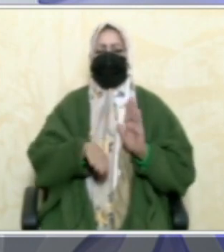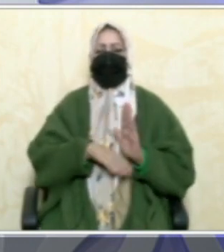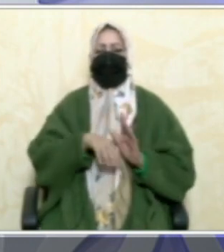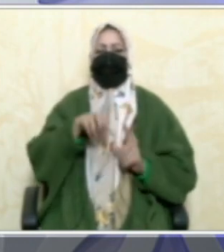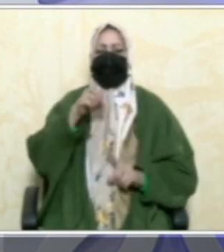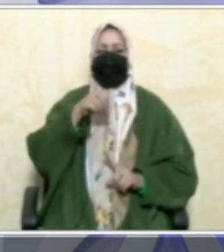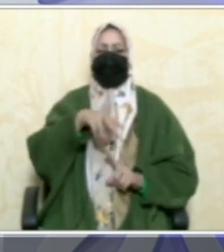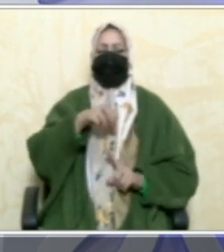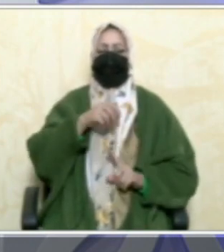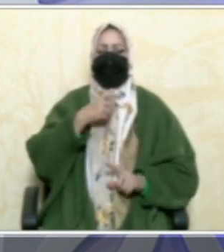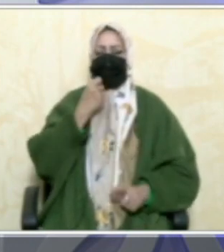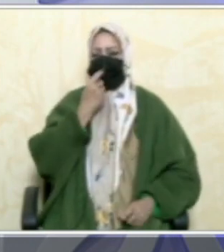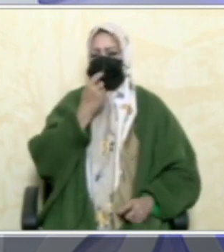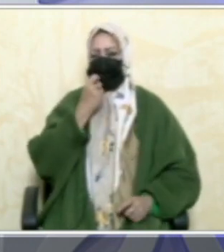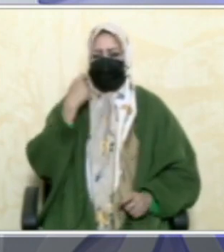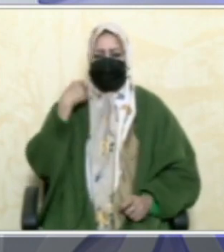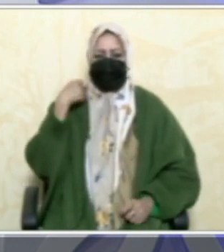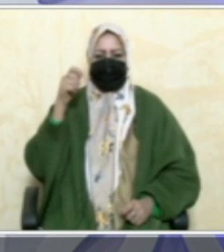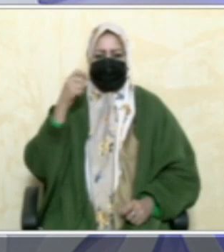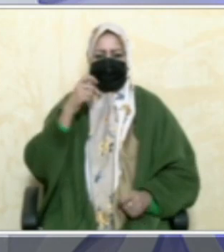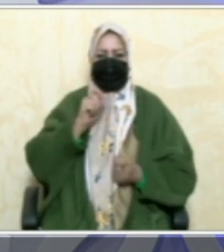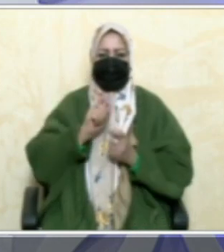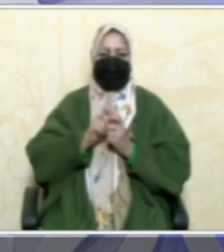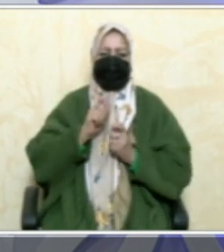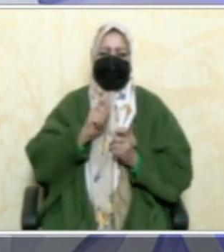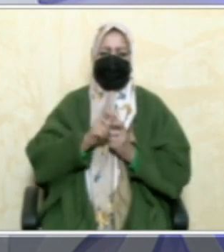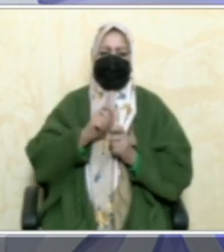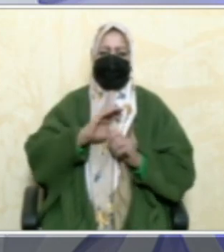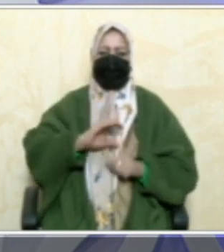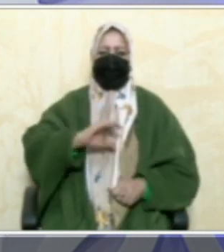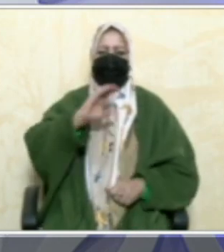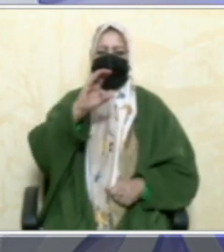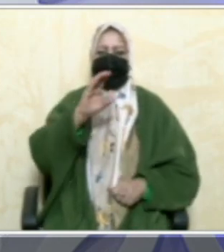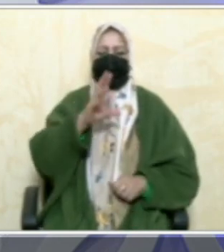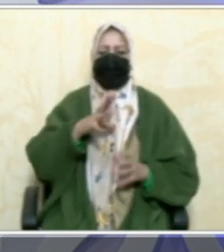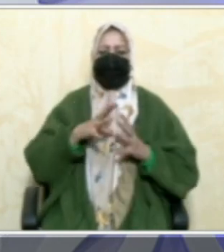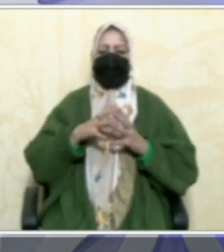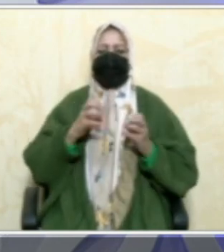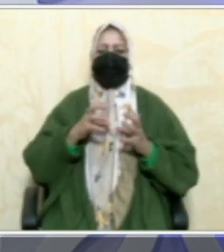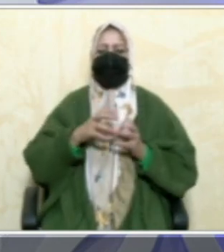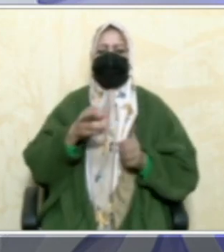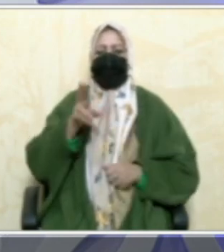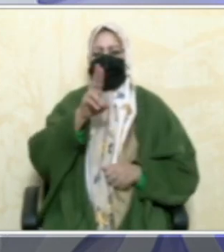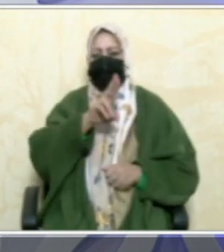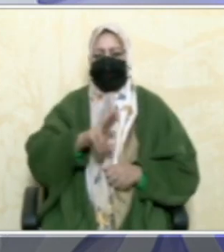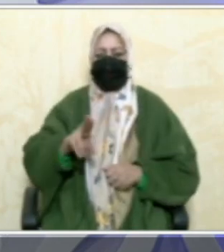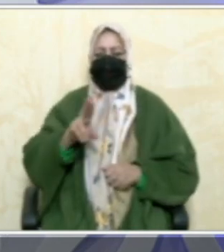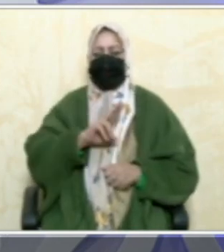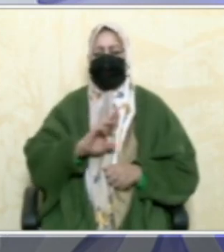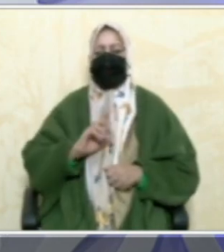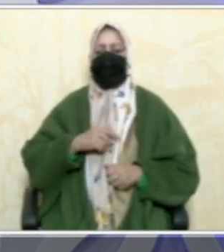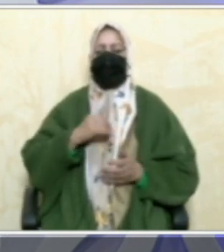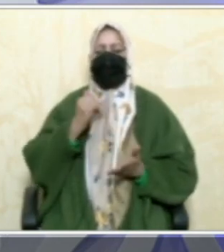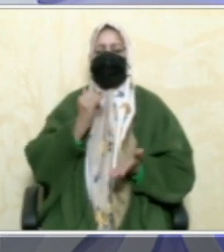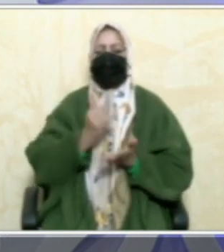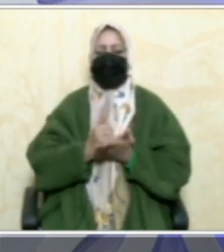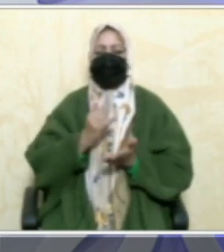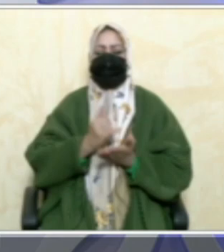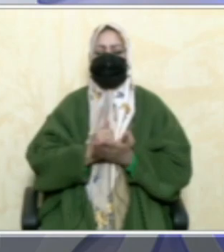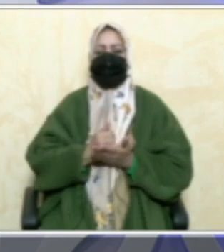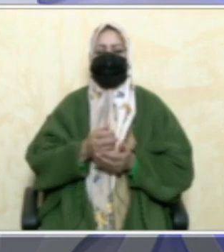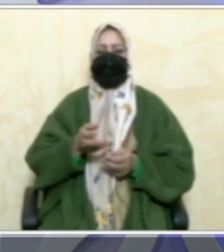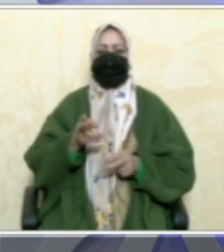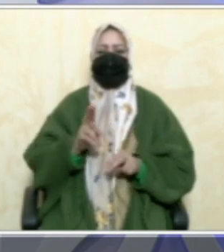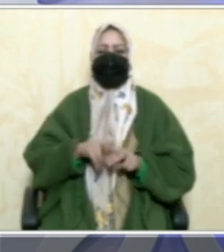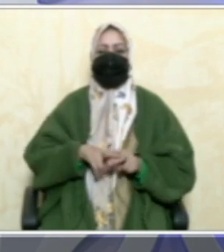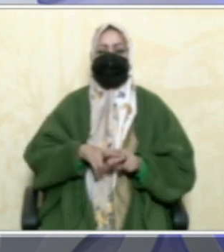المخصص للإجابة عن أسئلتكم واستفساراتكم الشرعية. فعلى الإخوة الراغبين في الاشتراك في